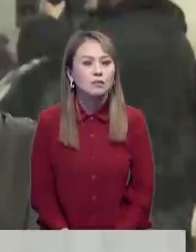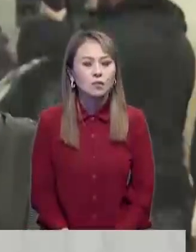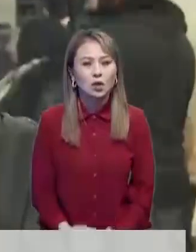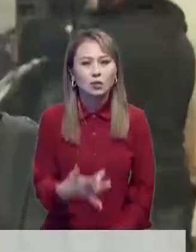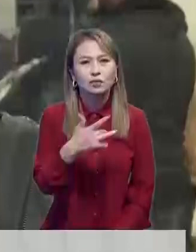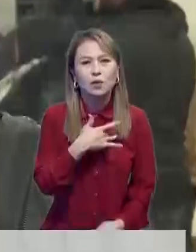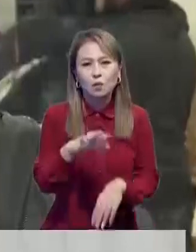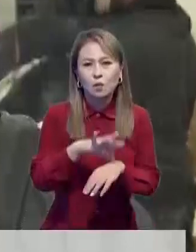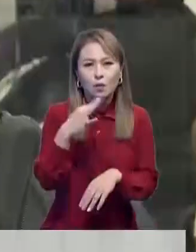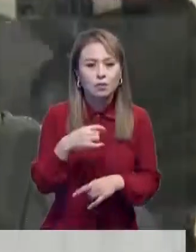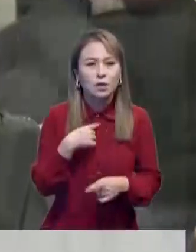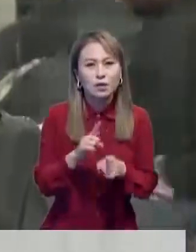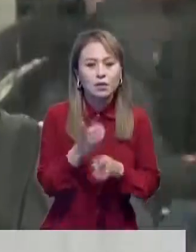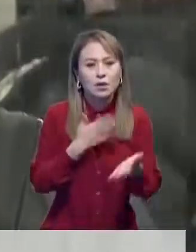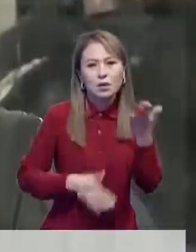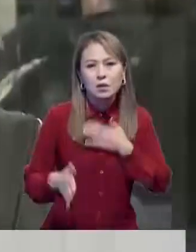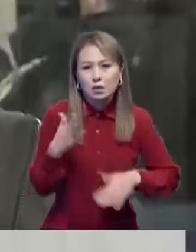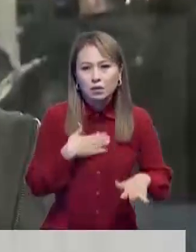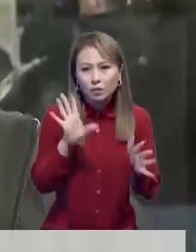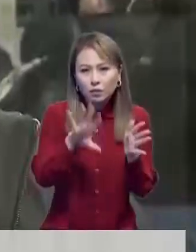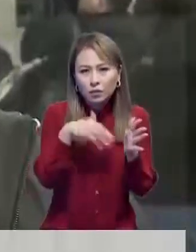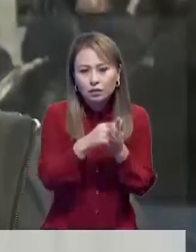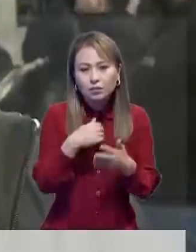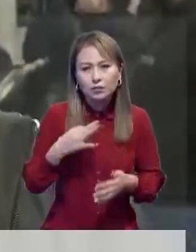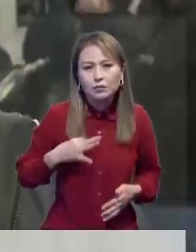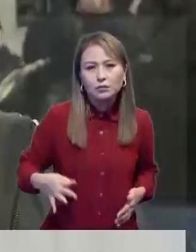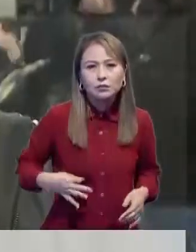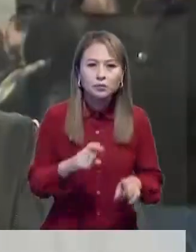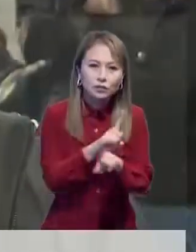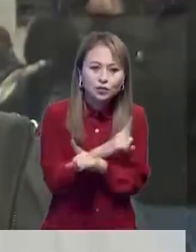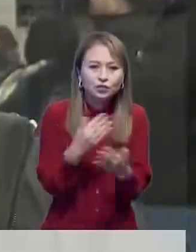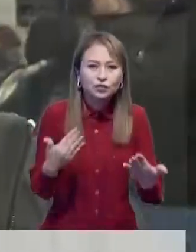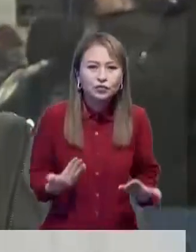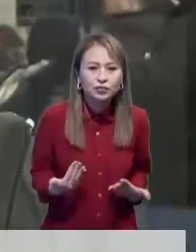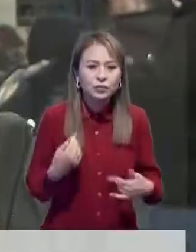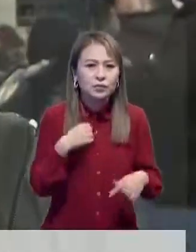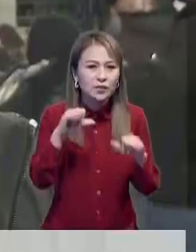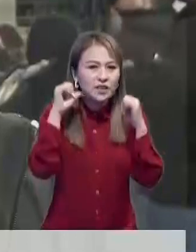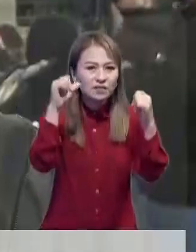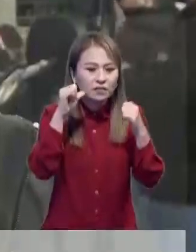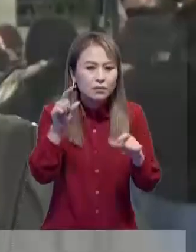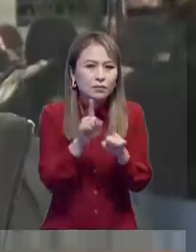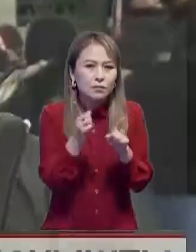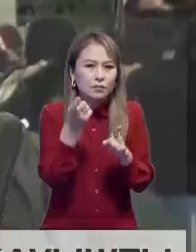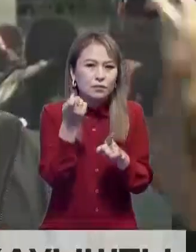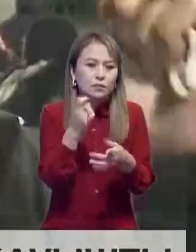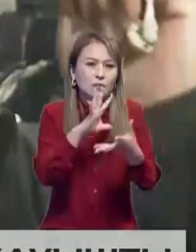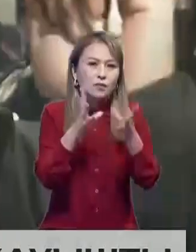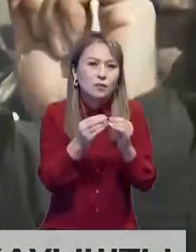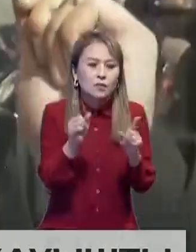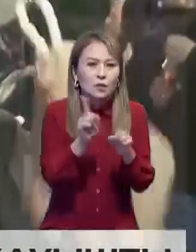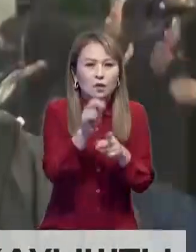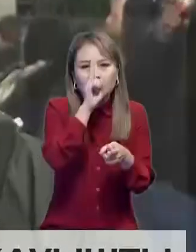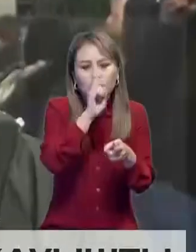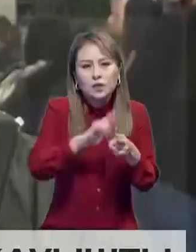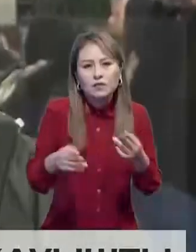Жүрегім жарылардай қуанып тұрмын. Осы уақытқа дейін ұлымның не өлі, не тірі екенін хабар ала алмай, көңілім құлазып, өмір осымен біткендей көрініп